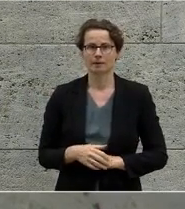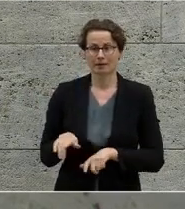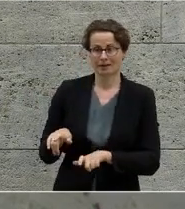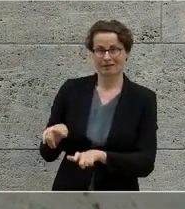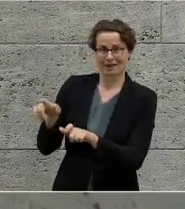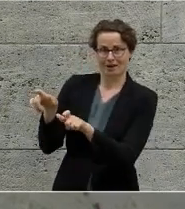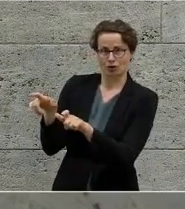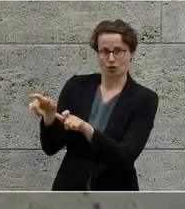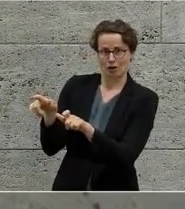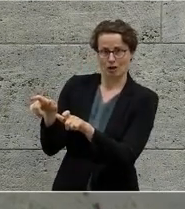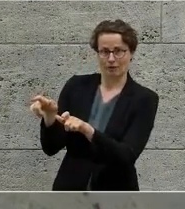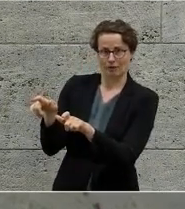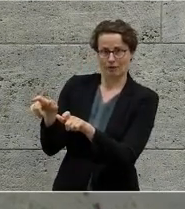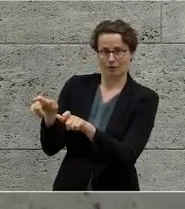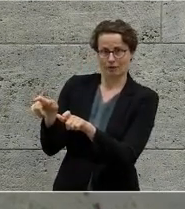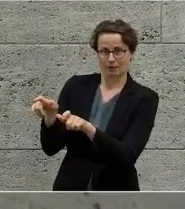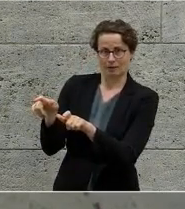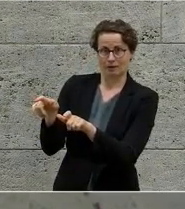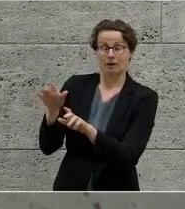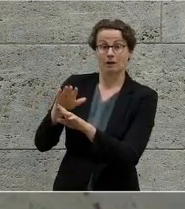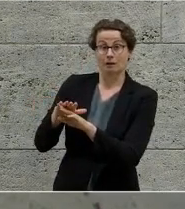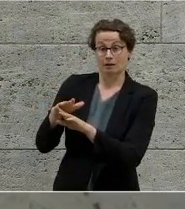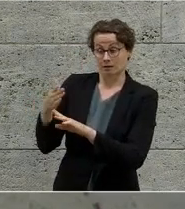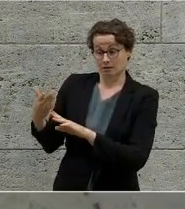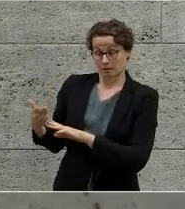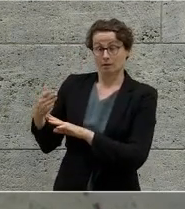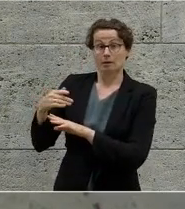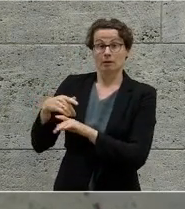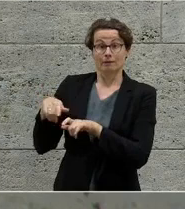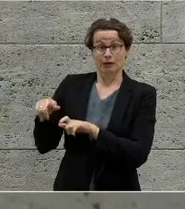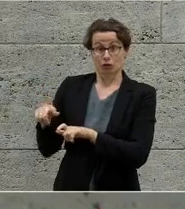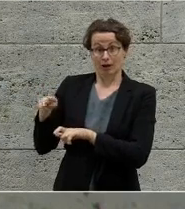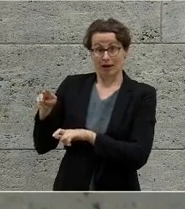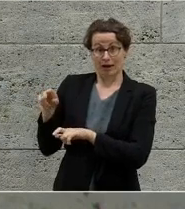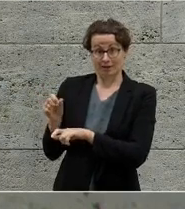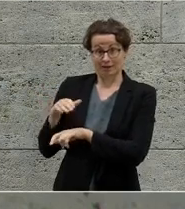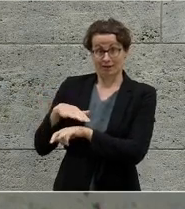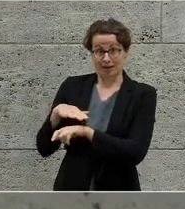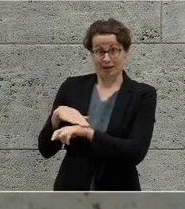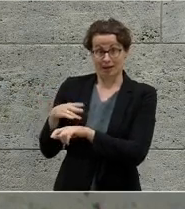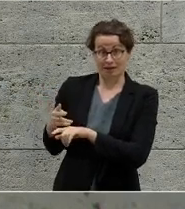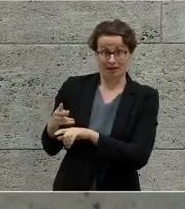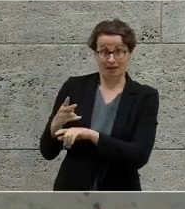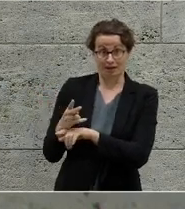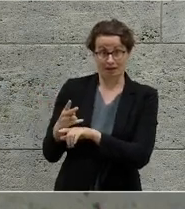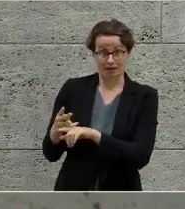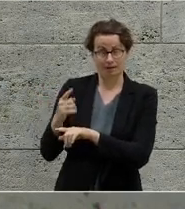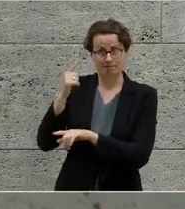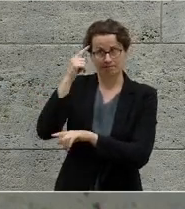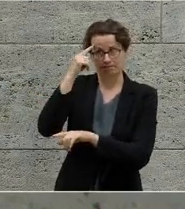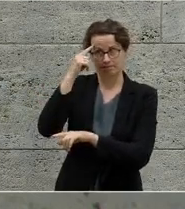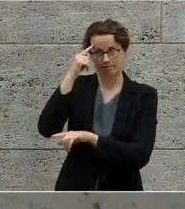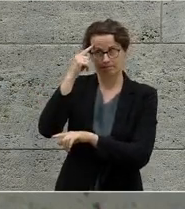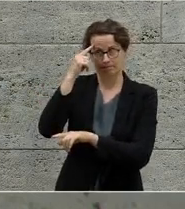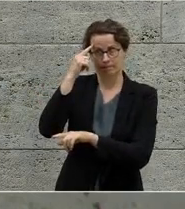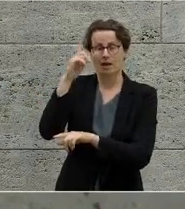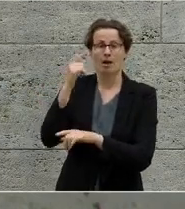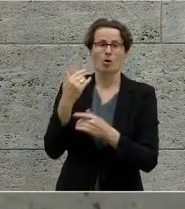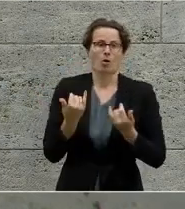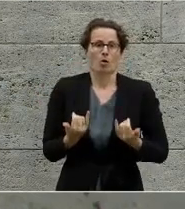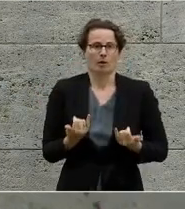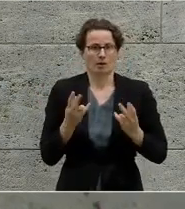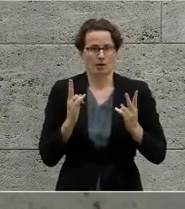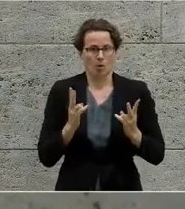Widerstand gegen die nationalsozialistische Gewaltherrschaft mahnt uns auch dazu, junge Menschen zu